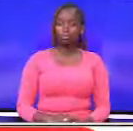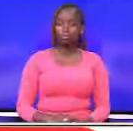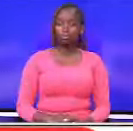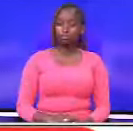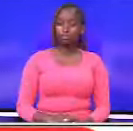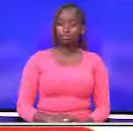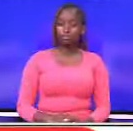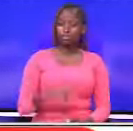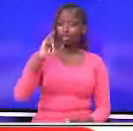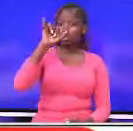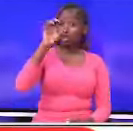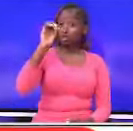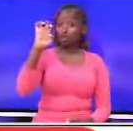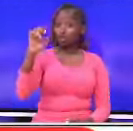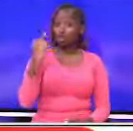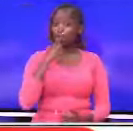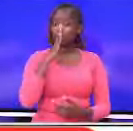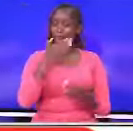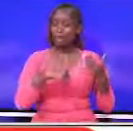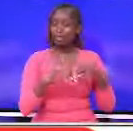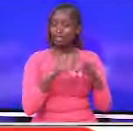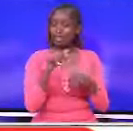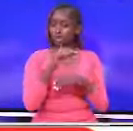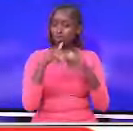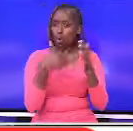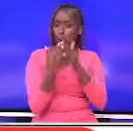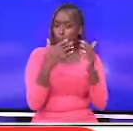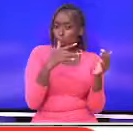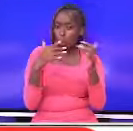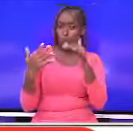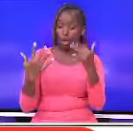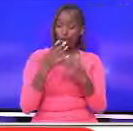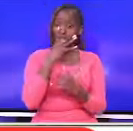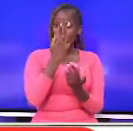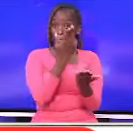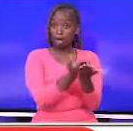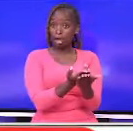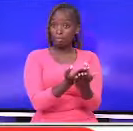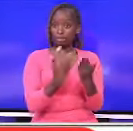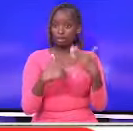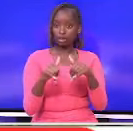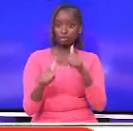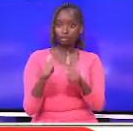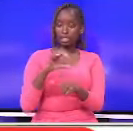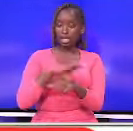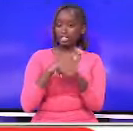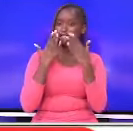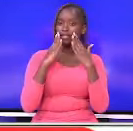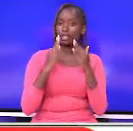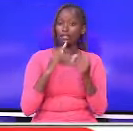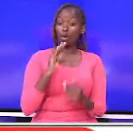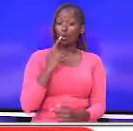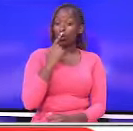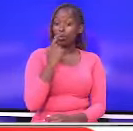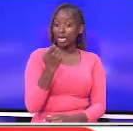Wakili Joe Halande, ambaye aliumizwa kwenye vurugu hizo, sasa anauguza majeraha aliyopata. Nguo zake nyeupe